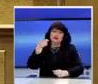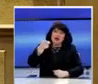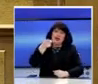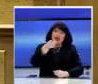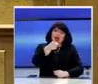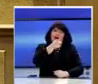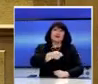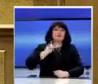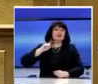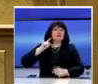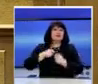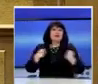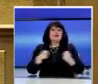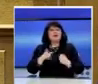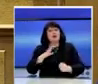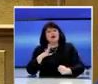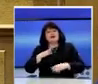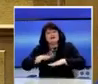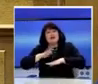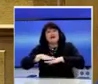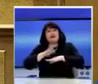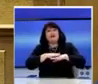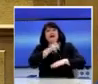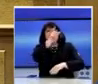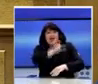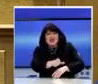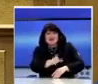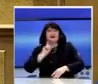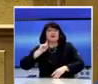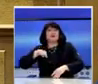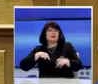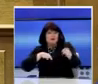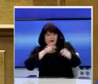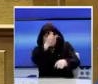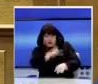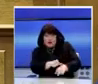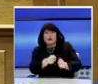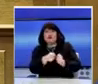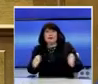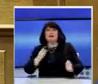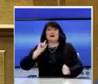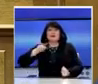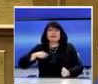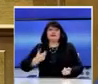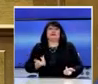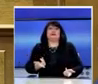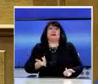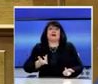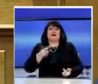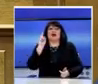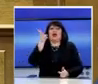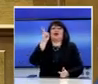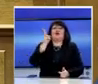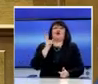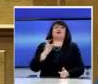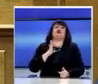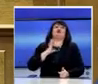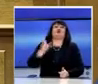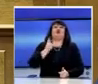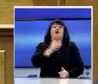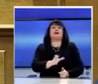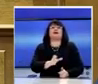καταστρατήγηση των μέτρων, τα οποία όμως και εσείς παραβιάζατε. Δεν θα είχε αντιμετωπιστεί πολύ